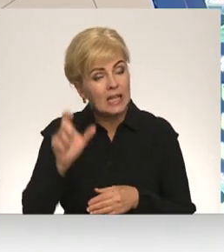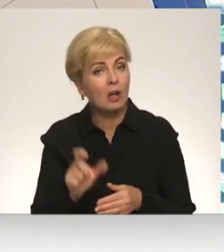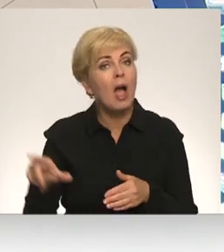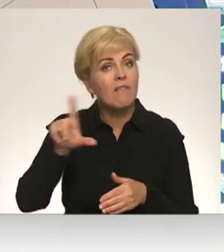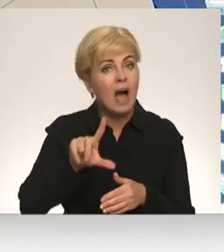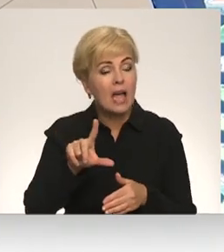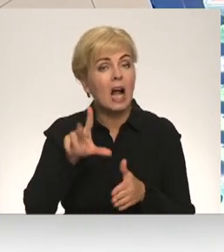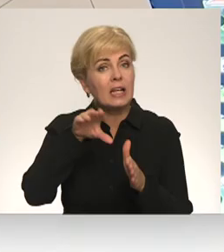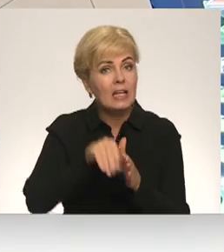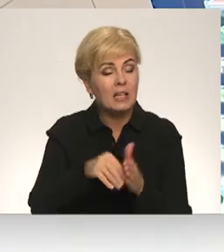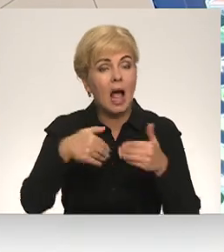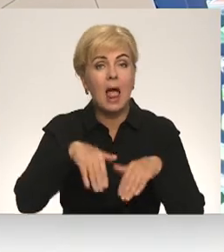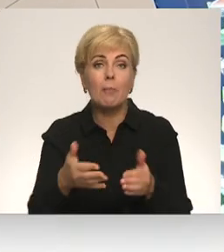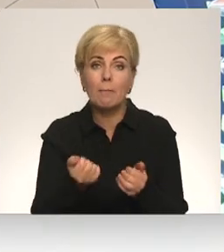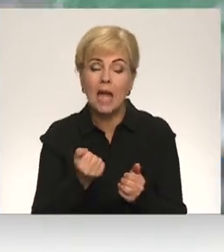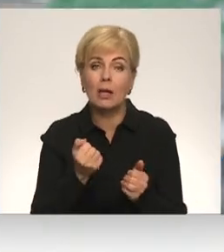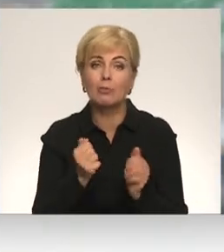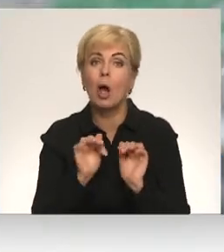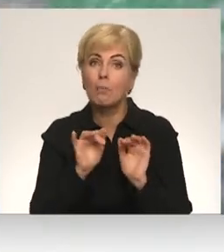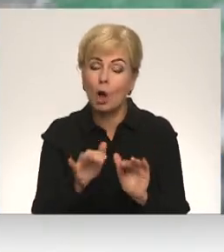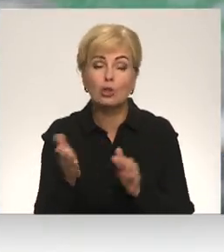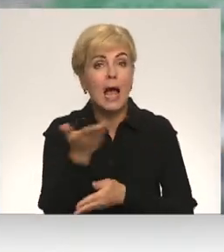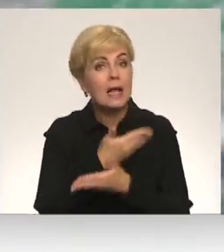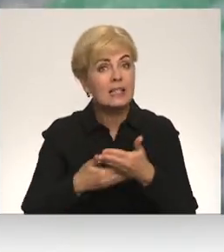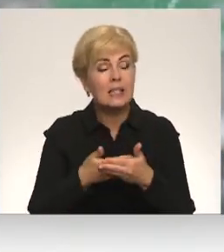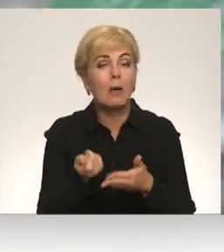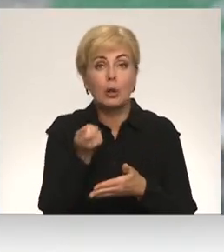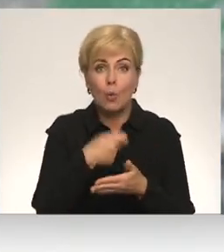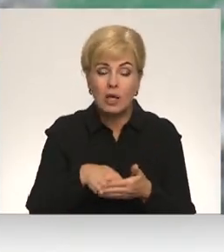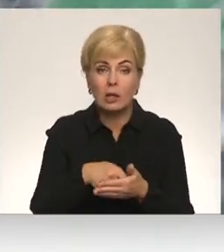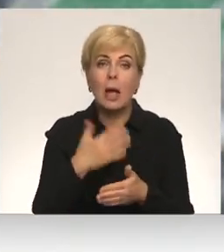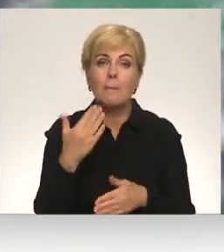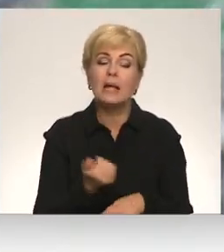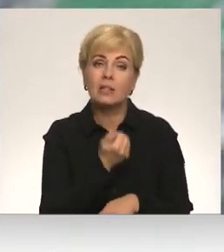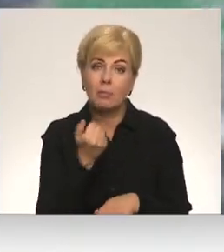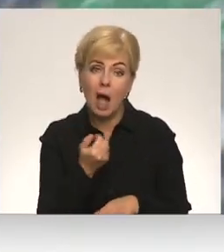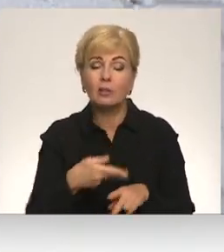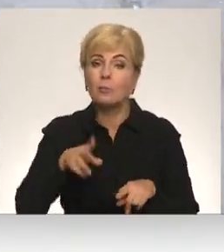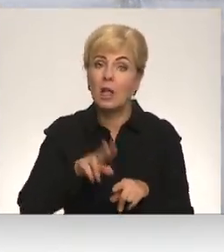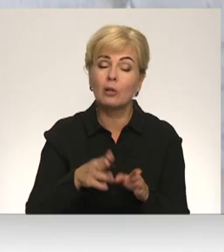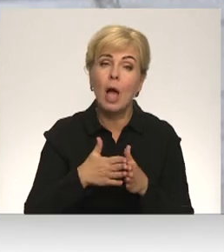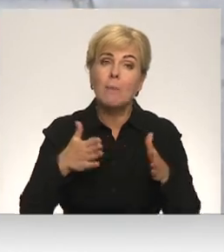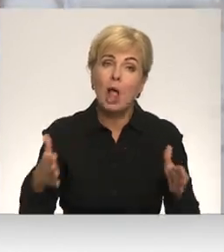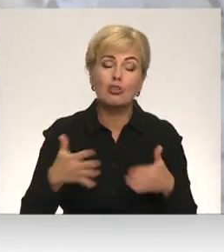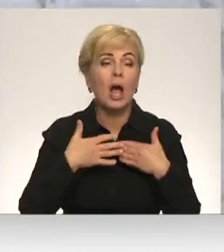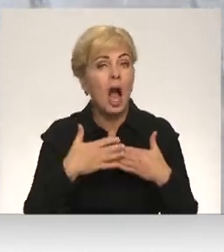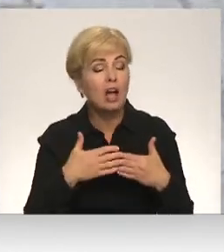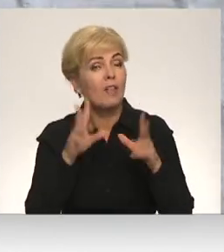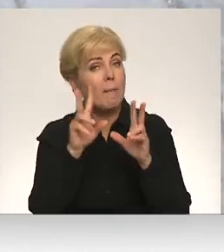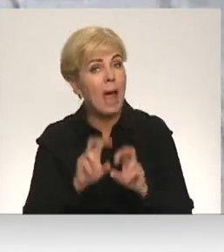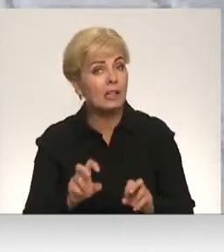tiktu iesaistīti lēmumu pieņemšanas procesā. Sadarbība noslēgta uz gandrīz 5 gadiem, tādēļ par plašākām aktivitātēm un